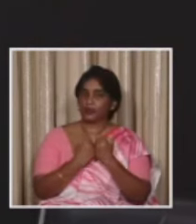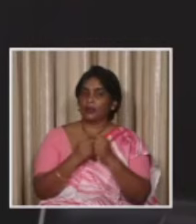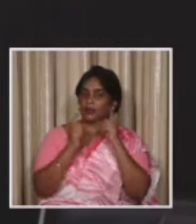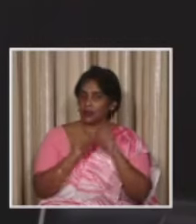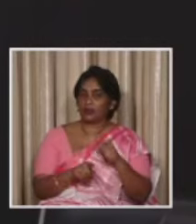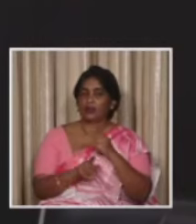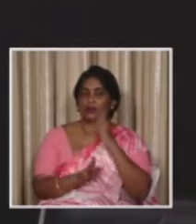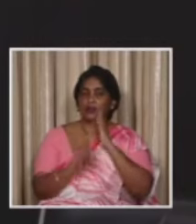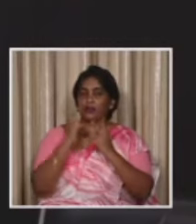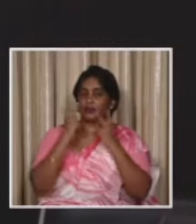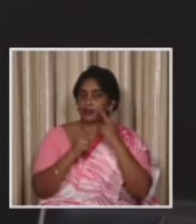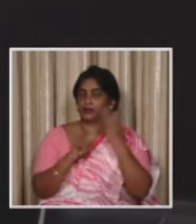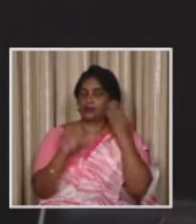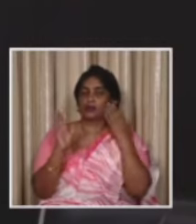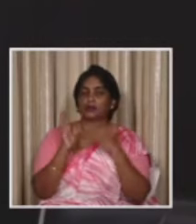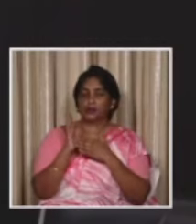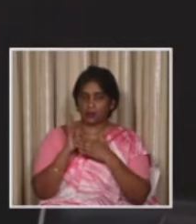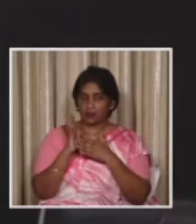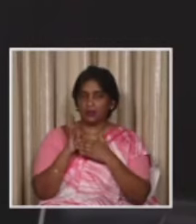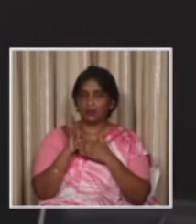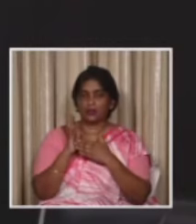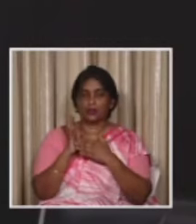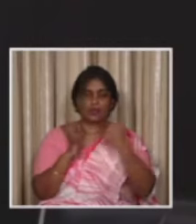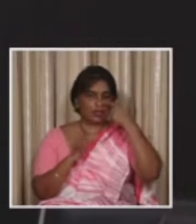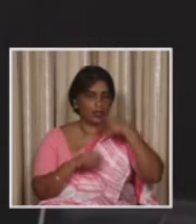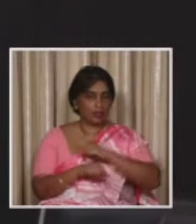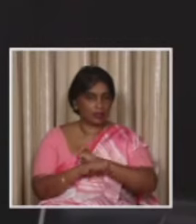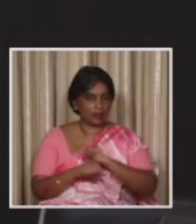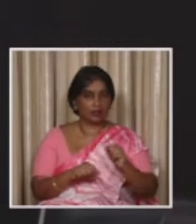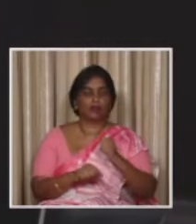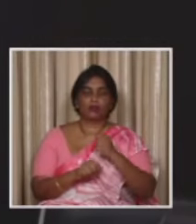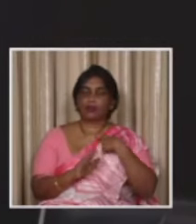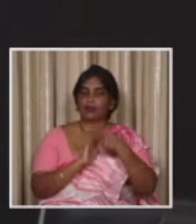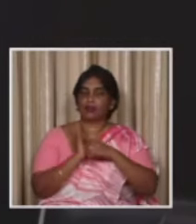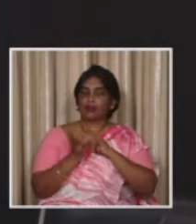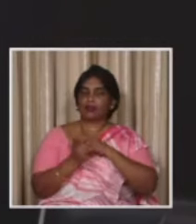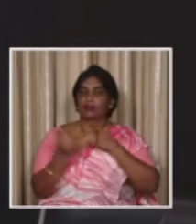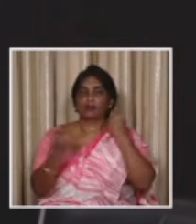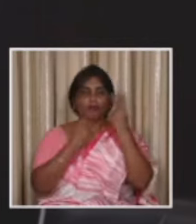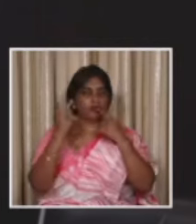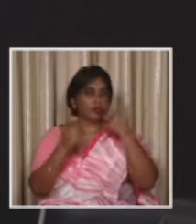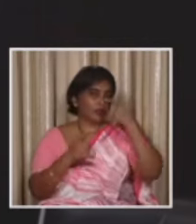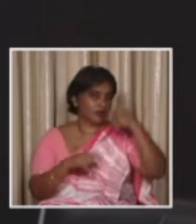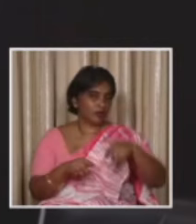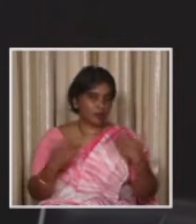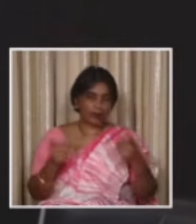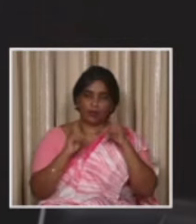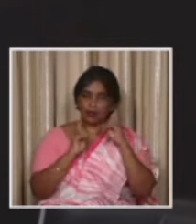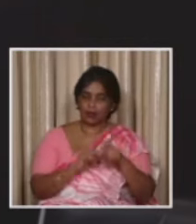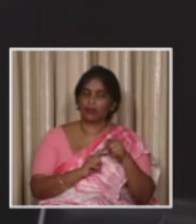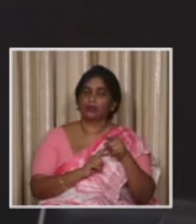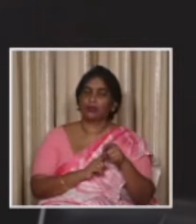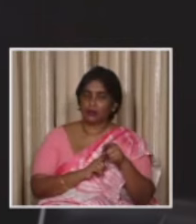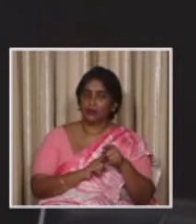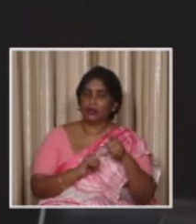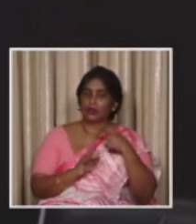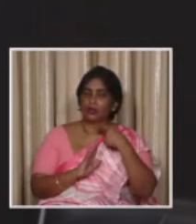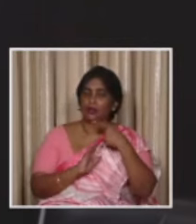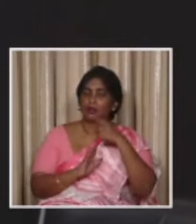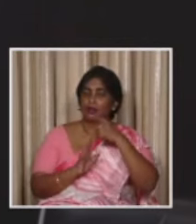වගේම සංචාරය සඳහා ඉන්ධන නෑ සංචාරකයන් මේ රට තුල යන්න බලන්න. ඒ වගේම ඒ රට